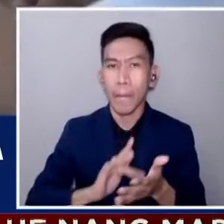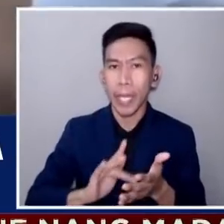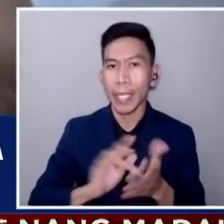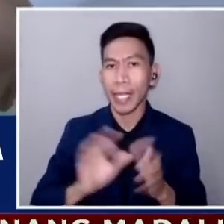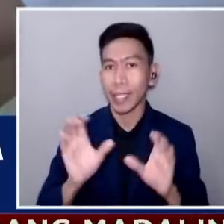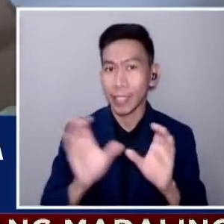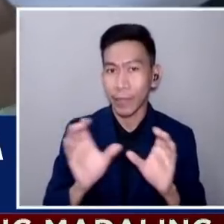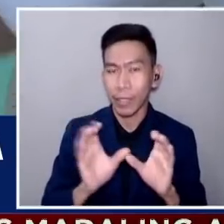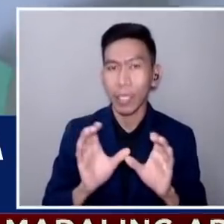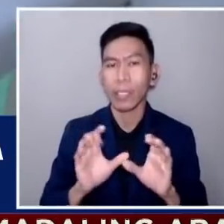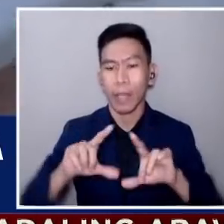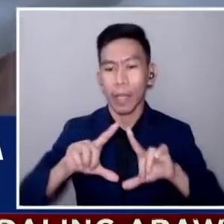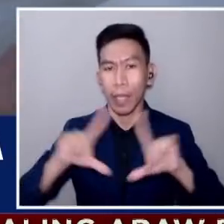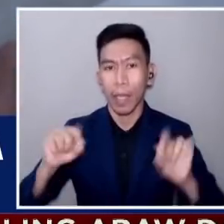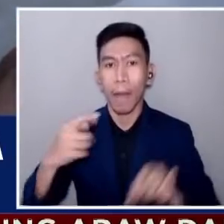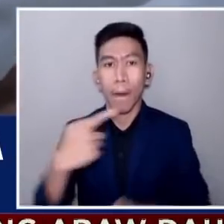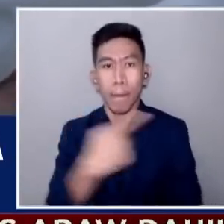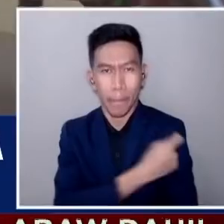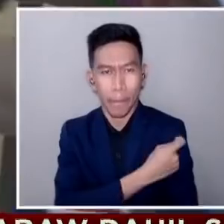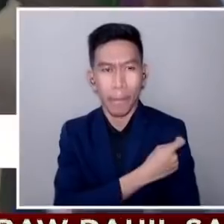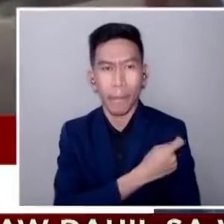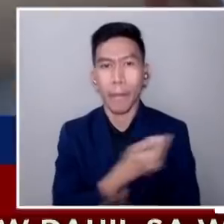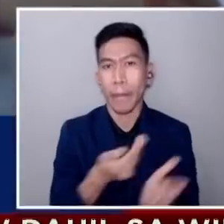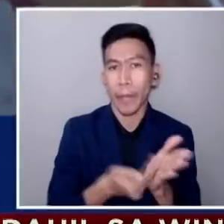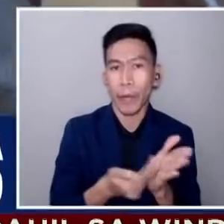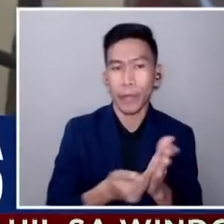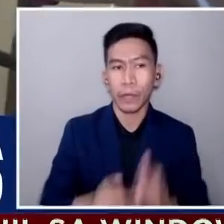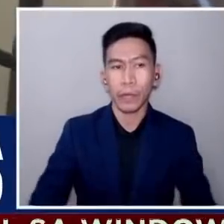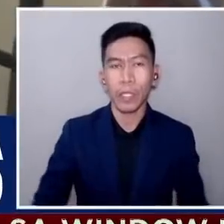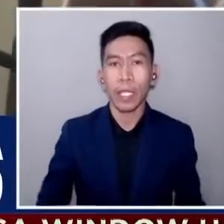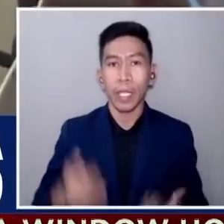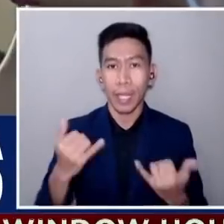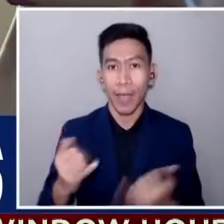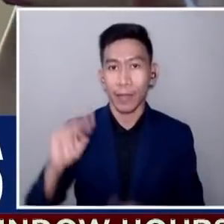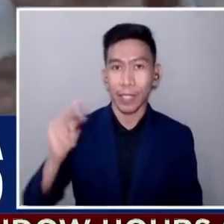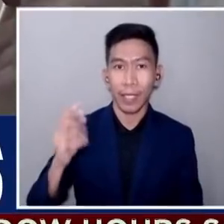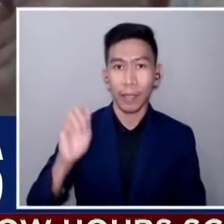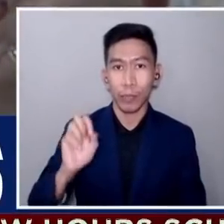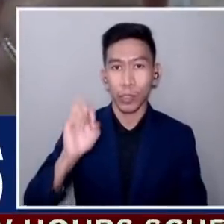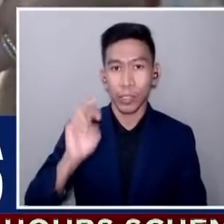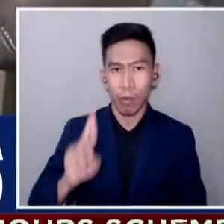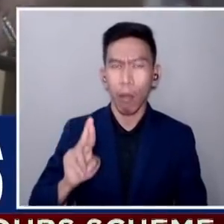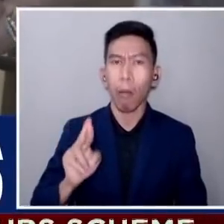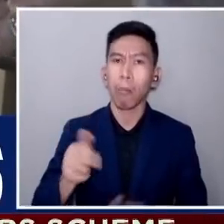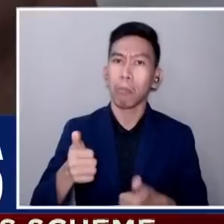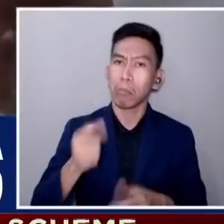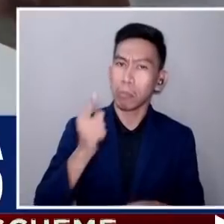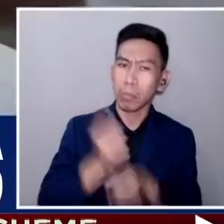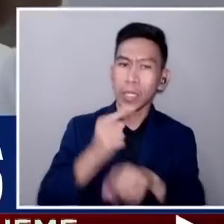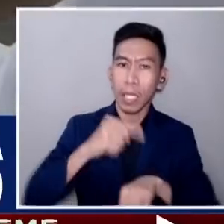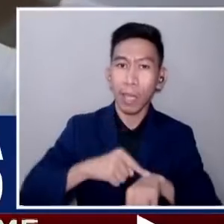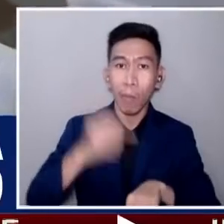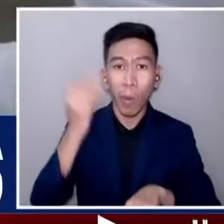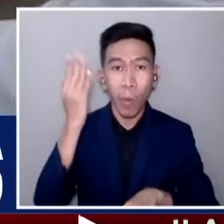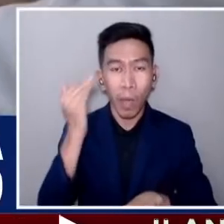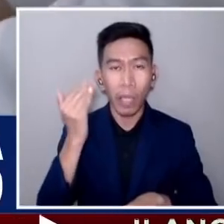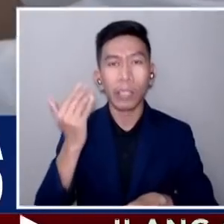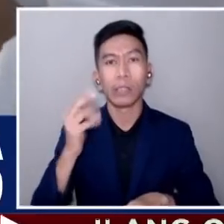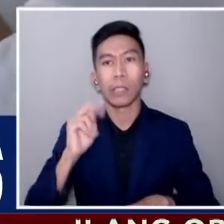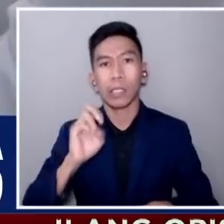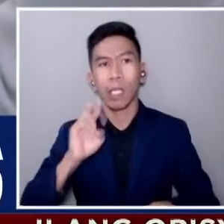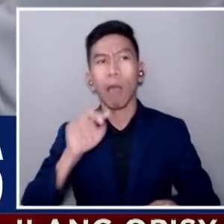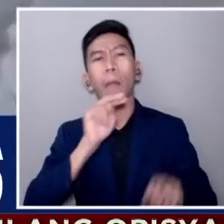ang pagsisimula ng second booster rollout dahil minomonitor ngayon ng DOH ang maraming lugar sa Metro Manila matapos makakita